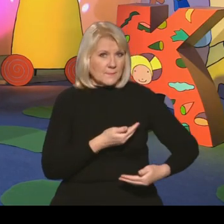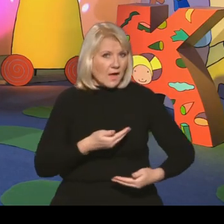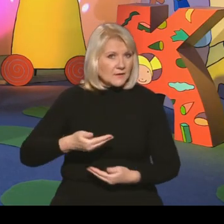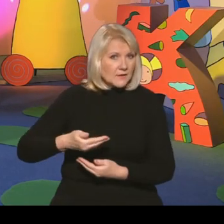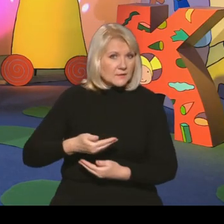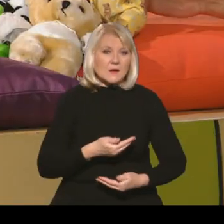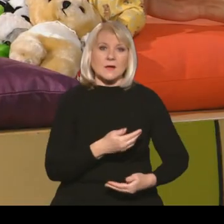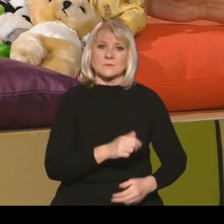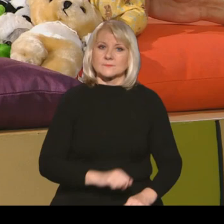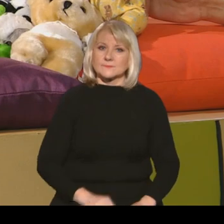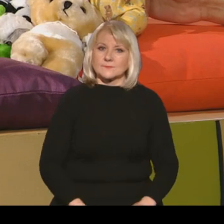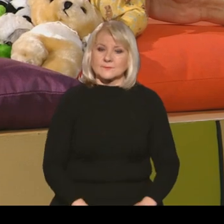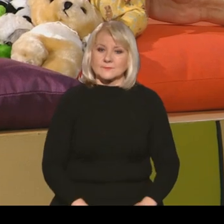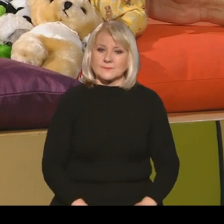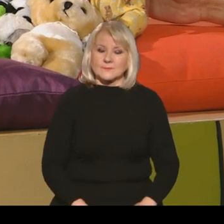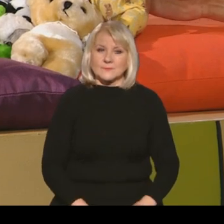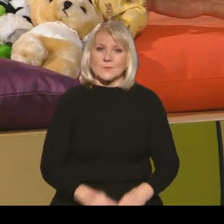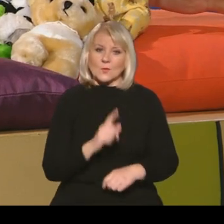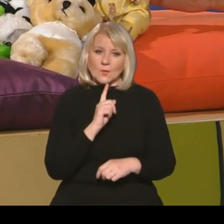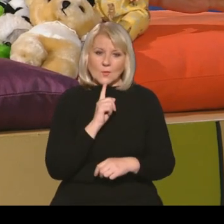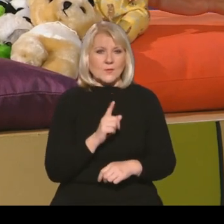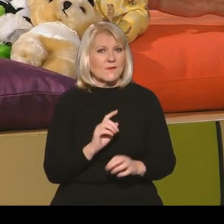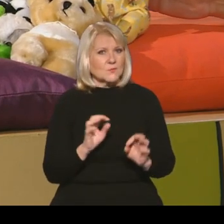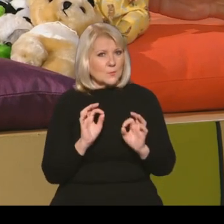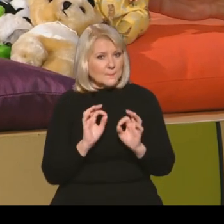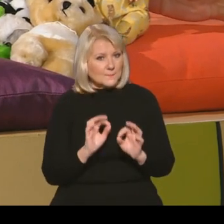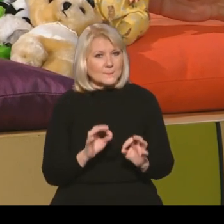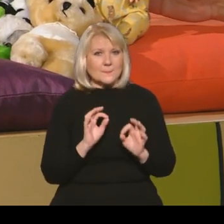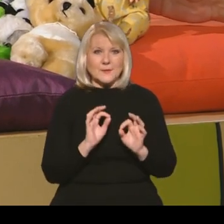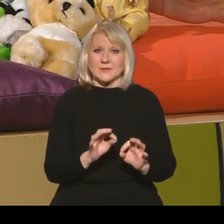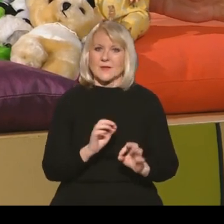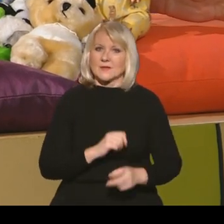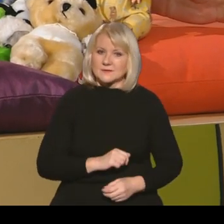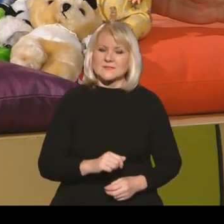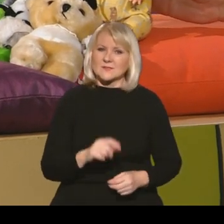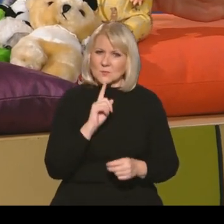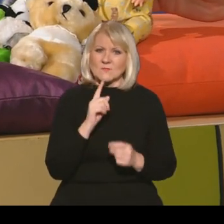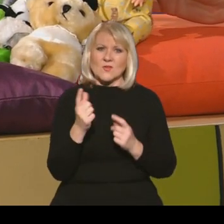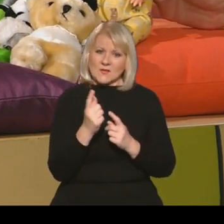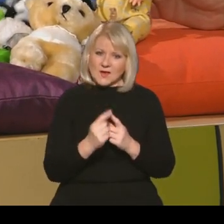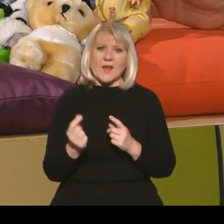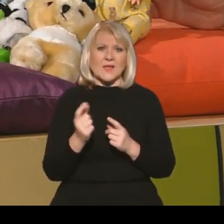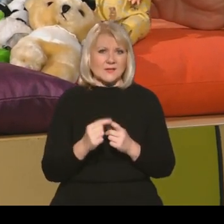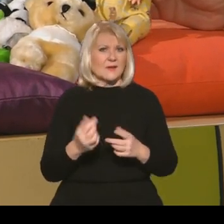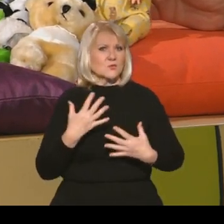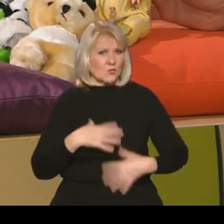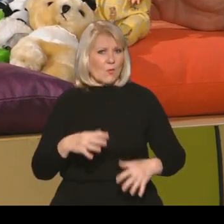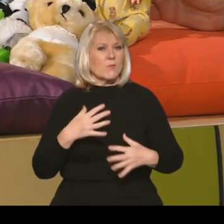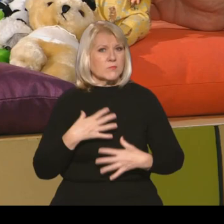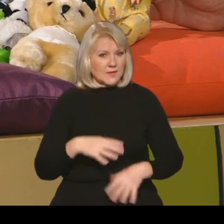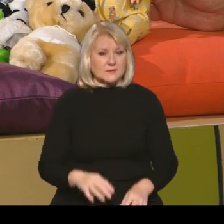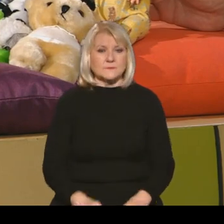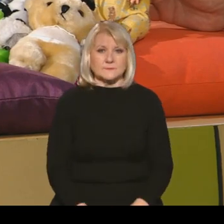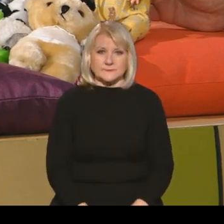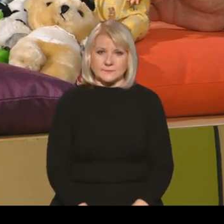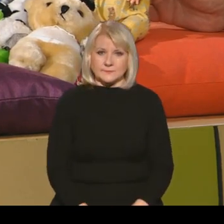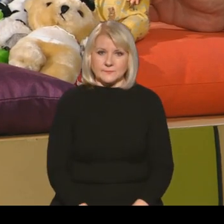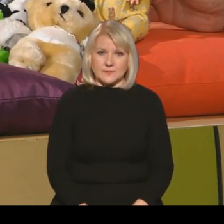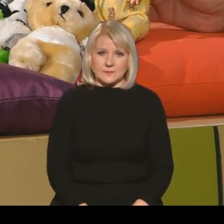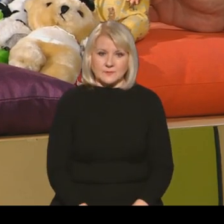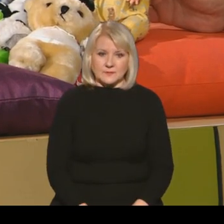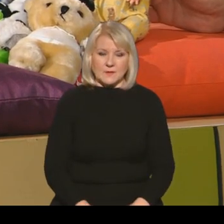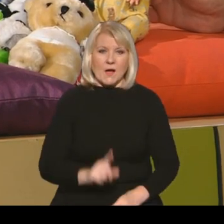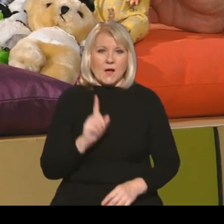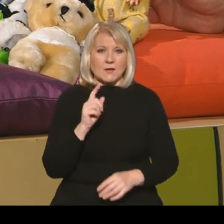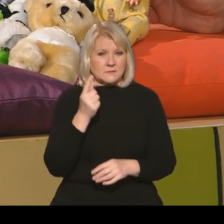panenku. Teda, tak to je opravdu legrační převlékání. Je, ale teď